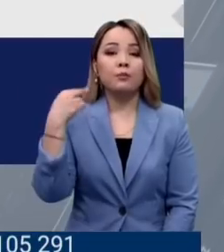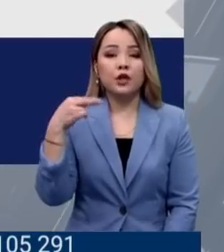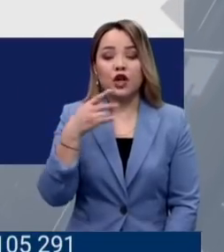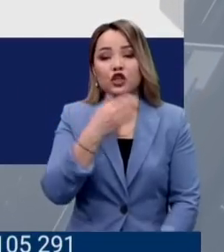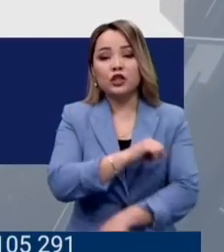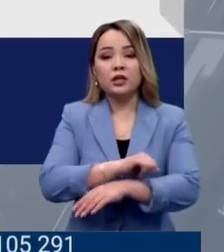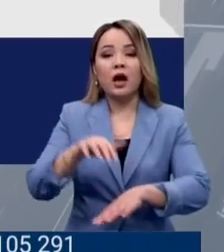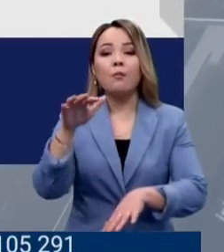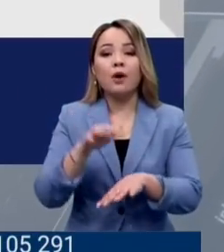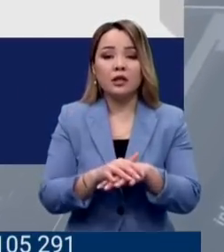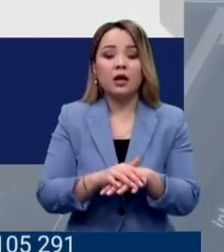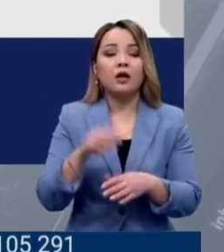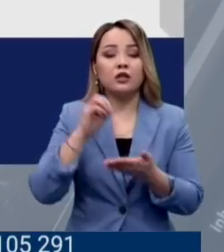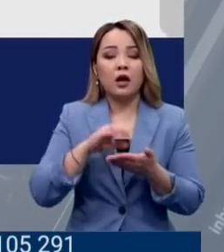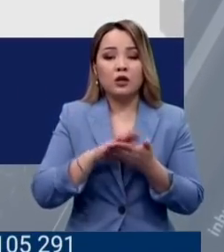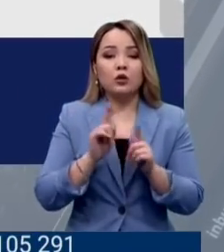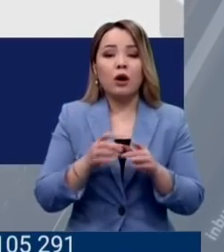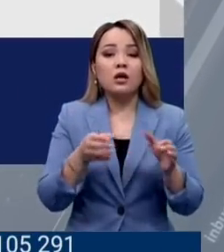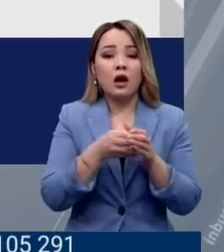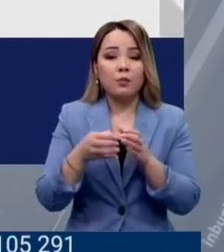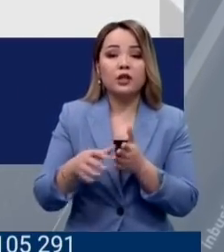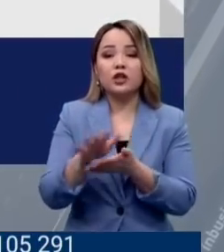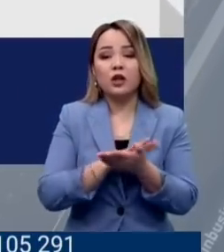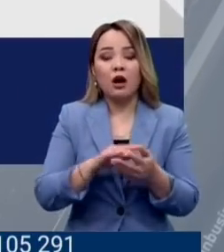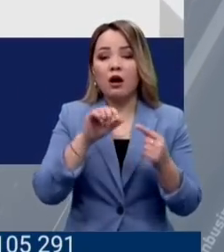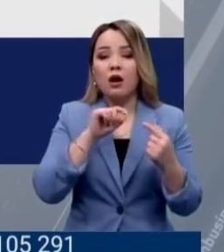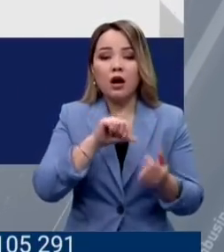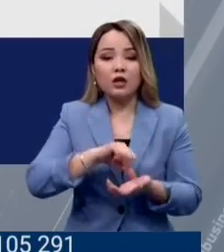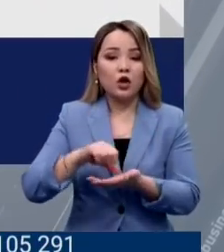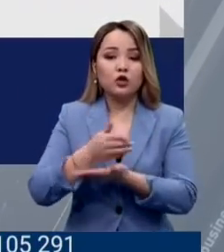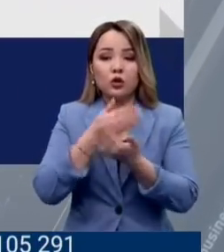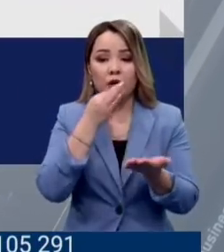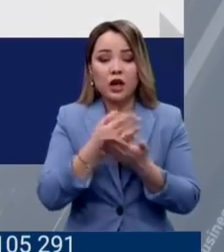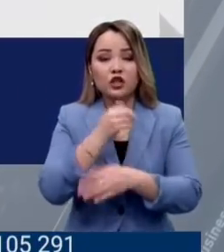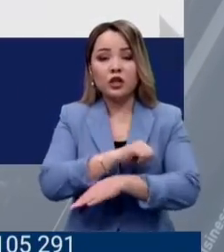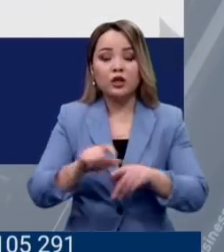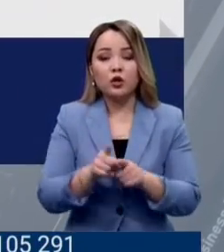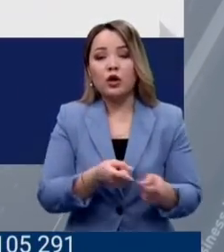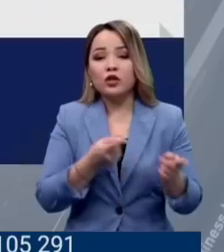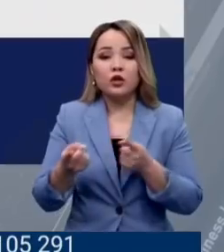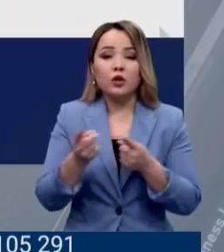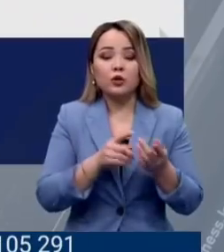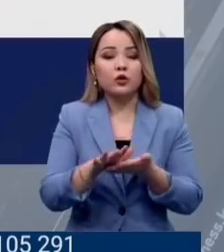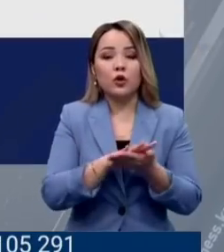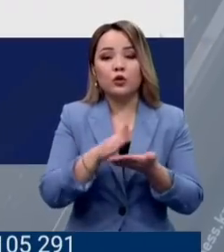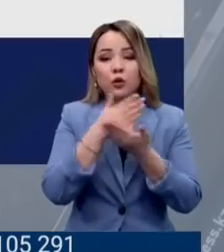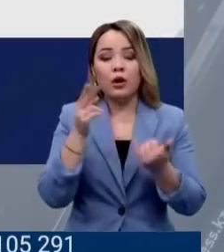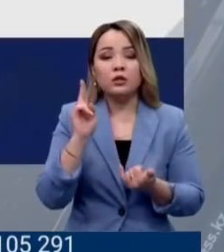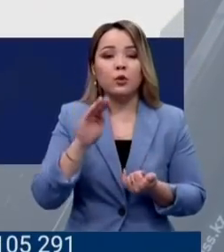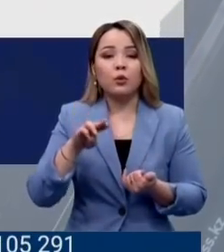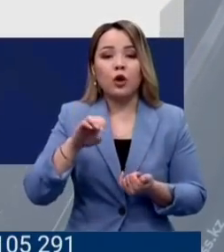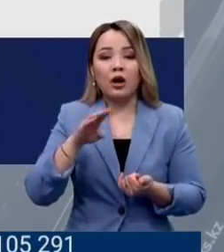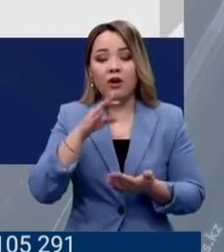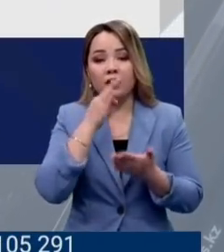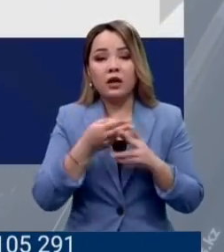Президенттің шетелдік банктер мен офшорлық компанияларға да ешқандай қатысы болмаған және шетелде жылжымайтын мүлкі де жоқ. Қасым Жомарт